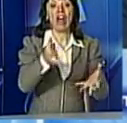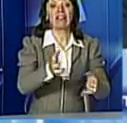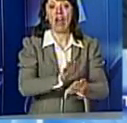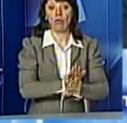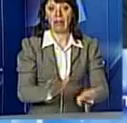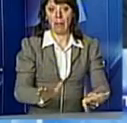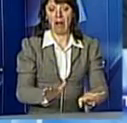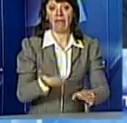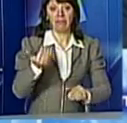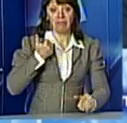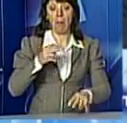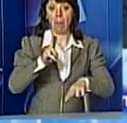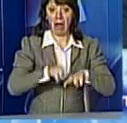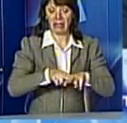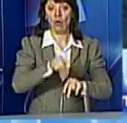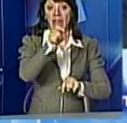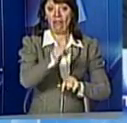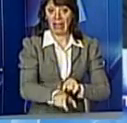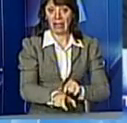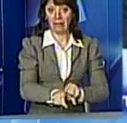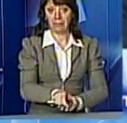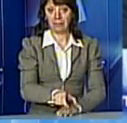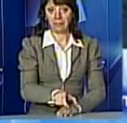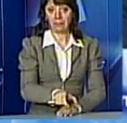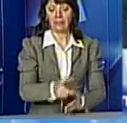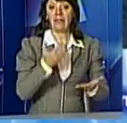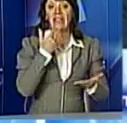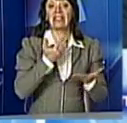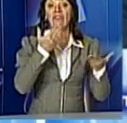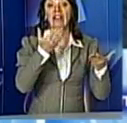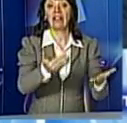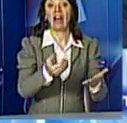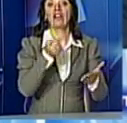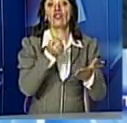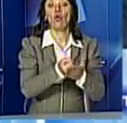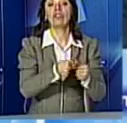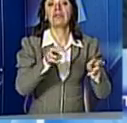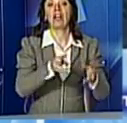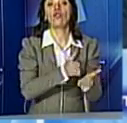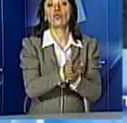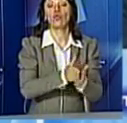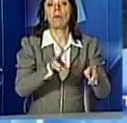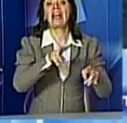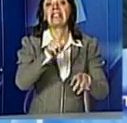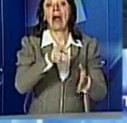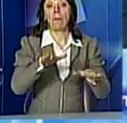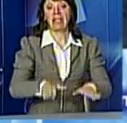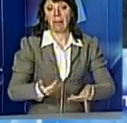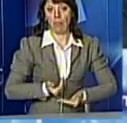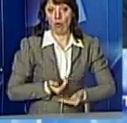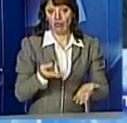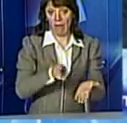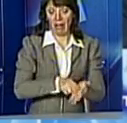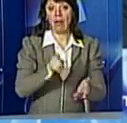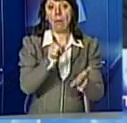отримував паспорт він е звертається до підозвілу міграційної служби за місцем проживання Та